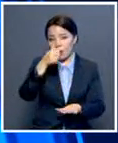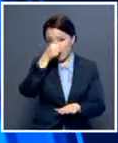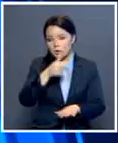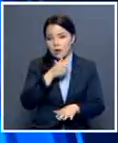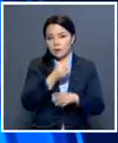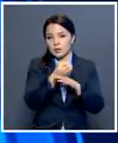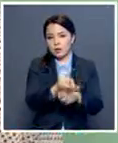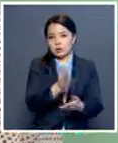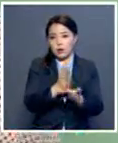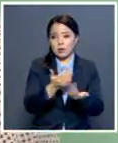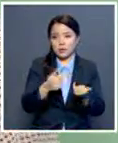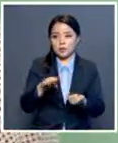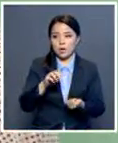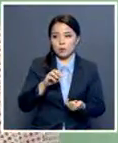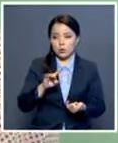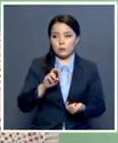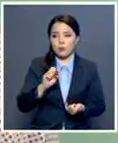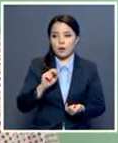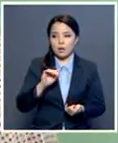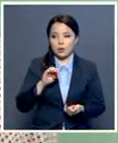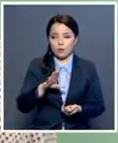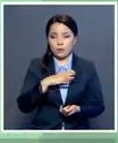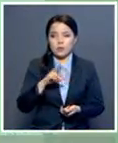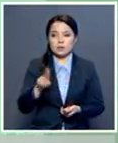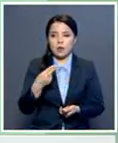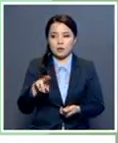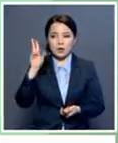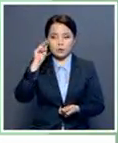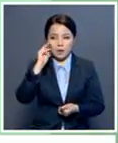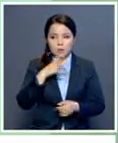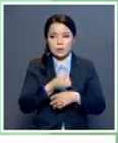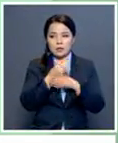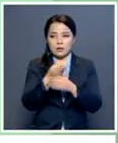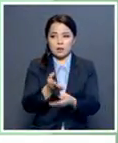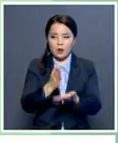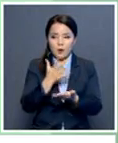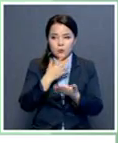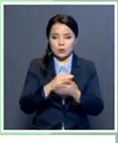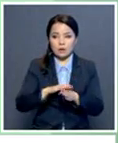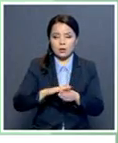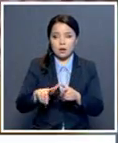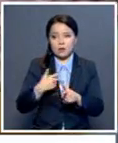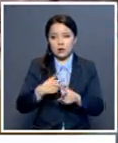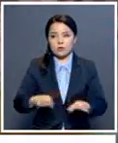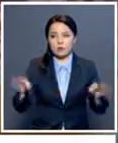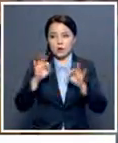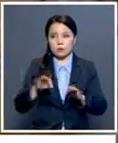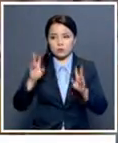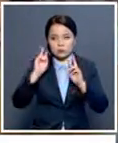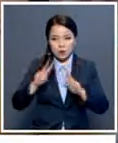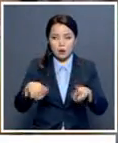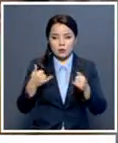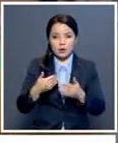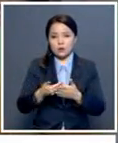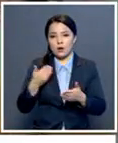Ақ халаттылардың айтуынша Тимур Бахитов бұл жерге 90 айында жеткізілген. Ол өз жайында аты жөнінен басқа ештеңе білмейді. Бұған